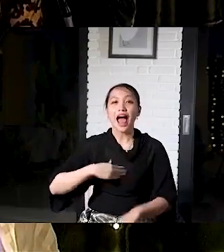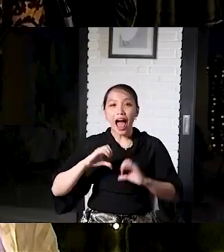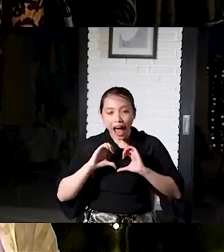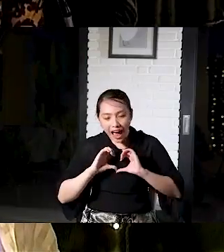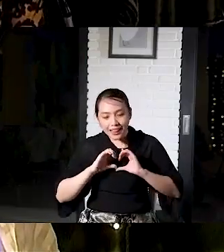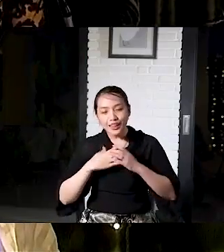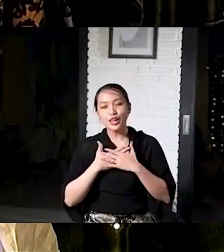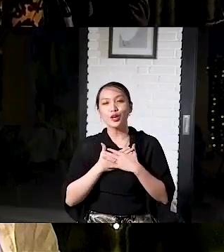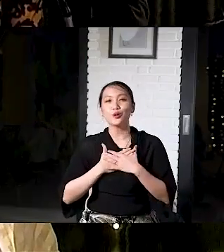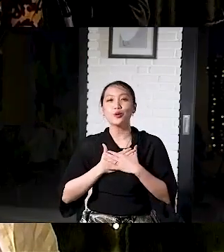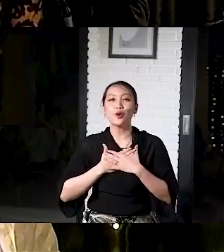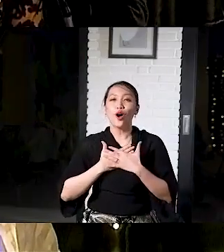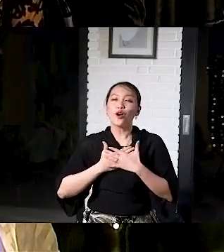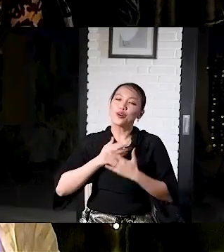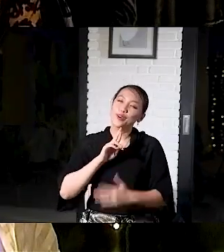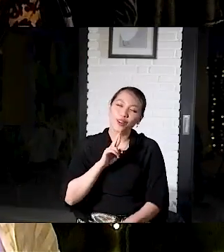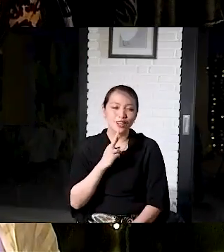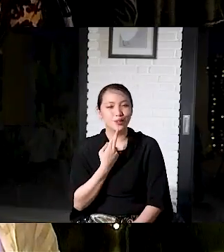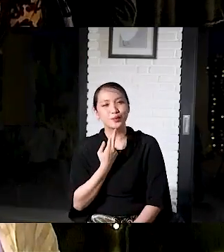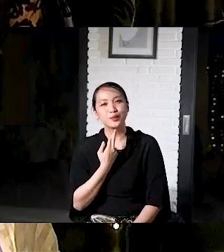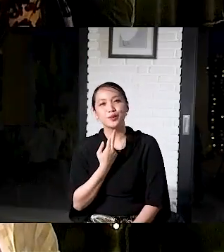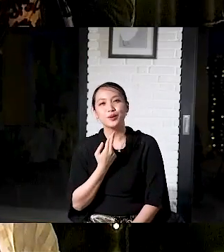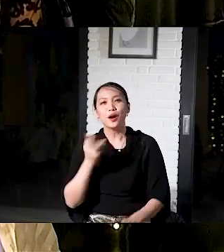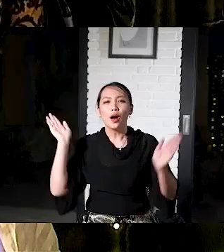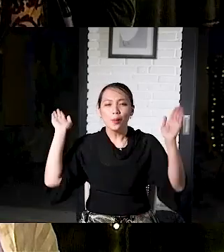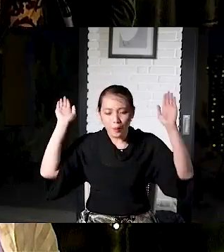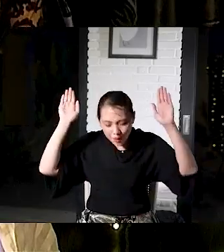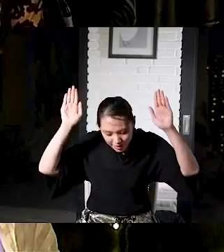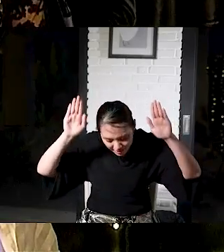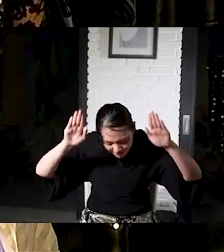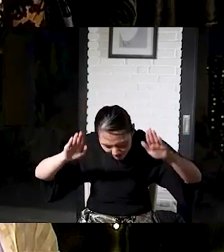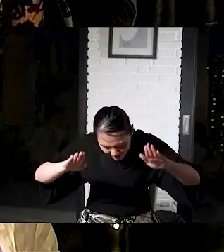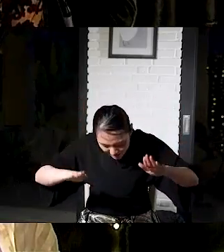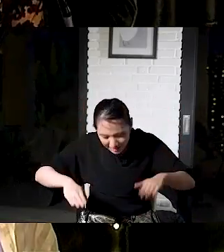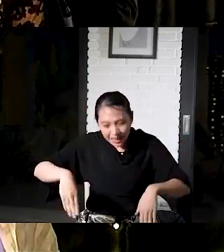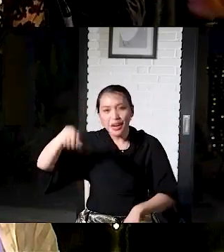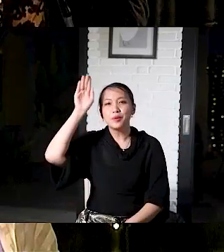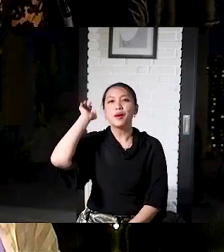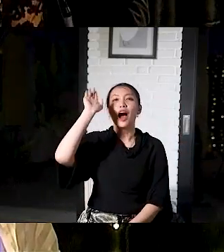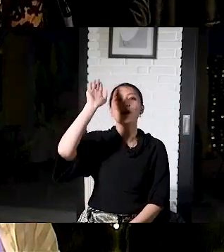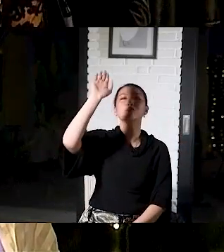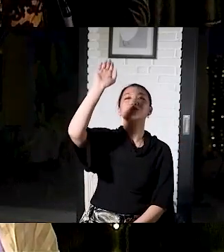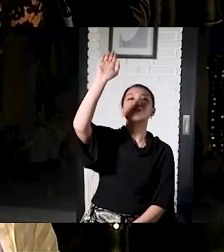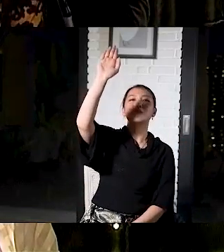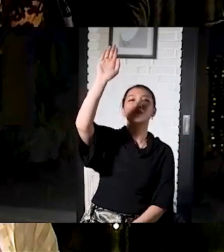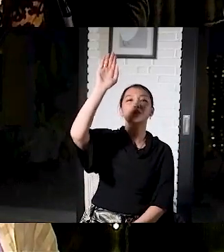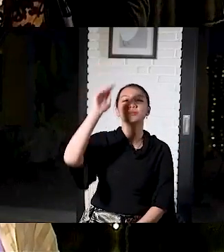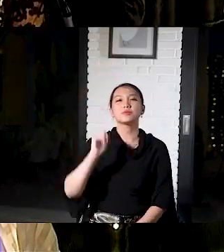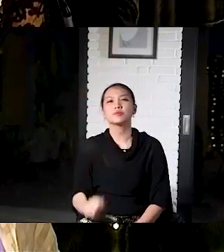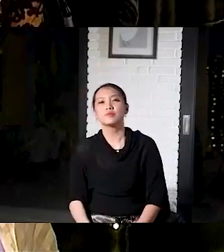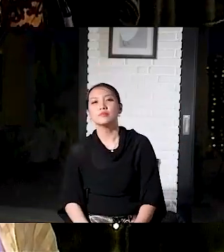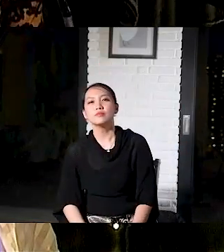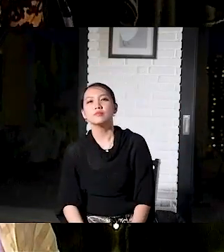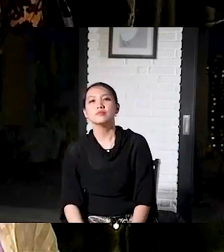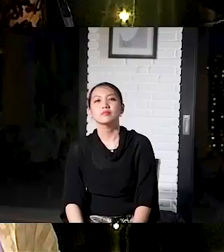你。在旷野的时候， dengan hadirat Roh Kudus， 愿他的同在可以满足你。 Nyanyikan bersama-sama